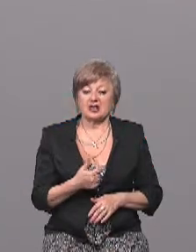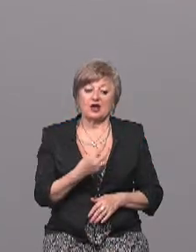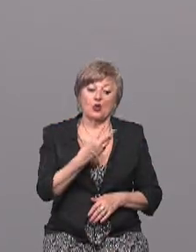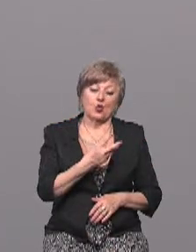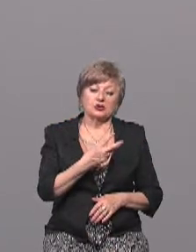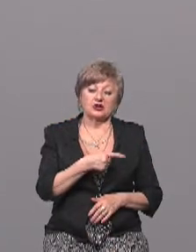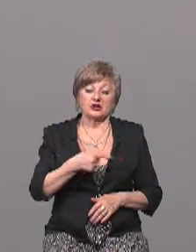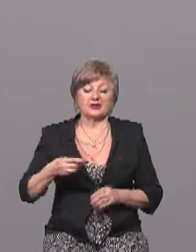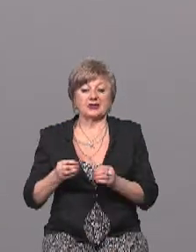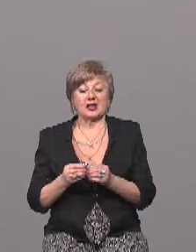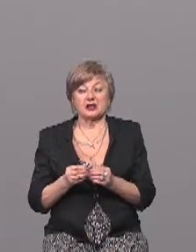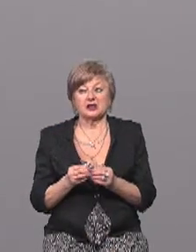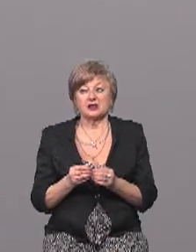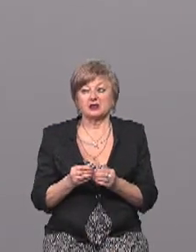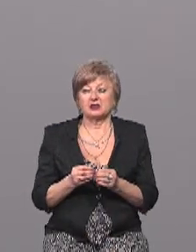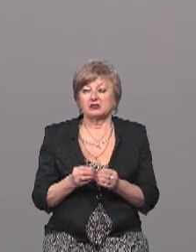до 10